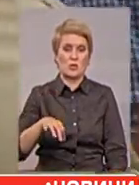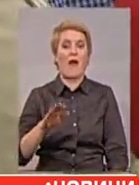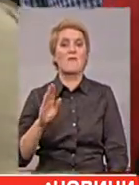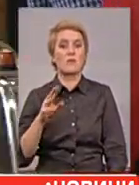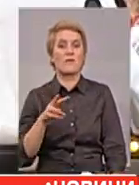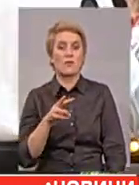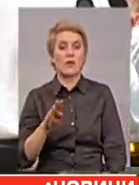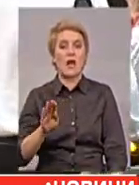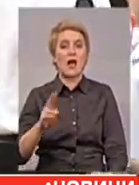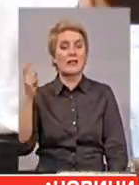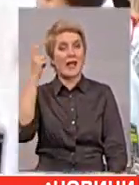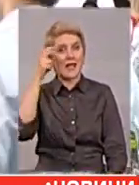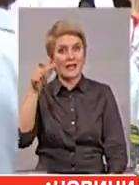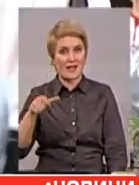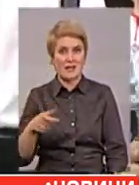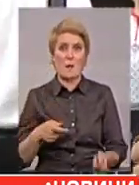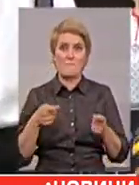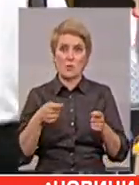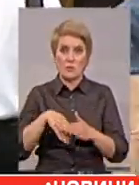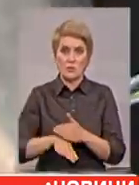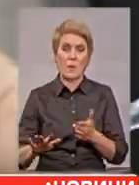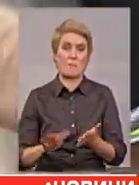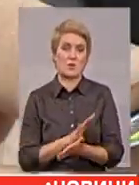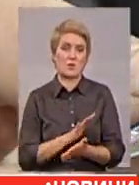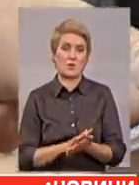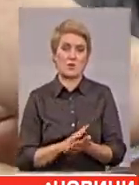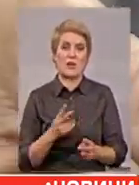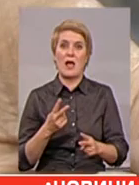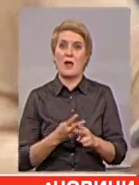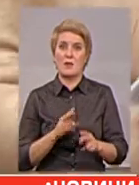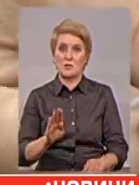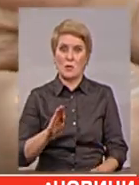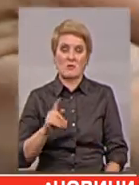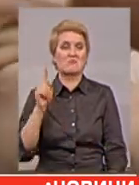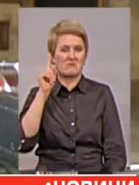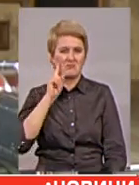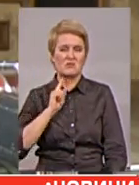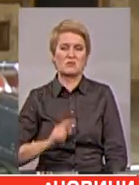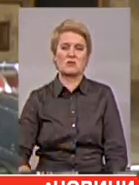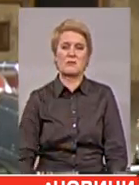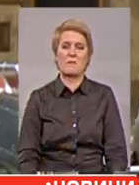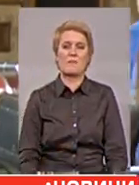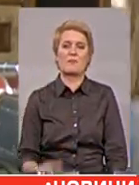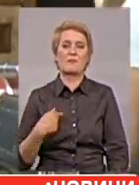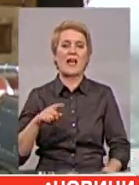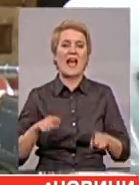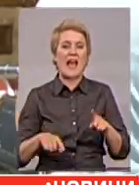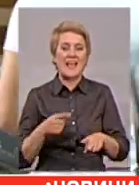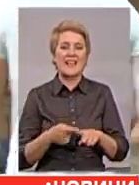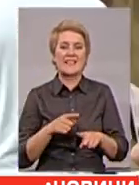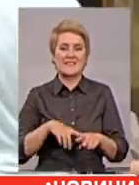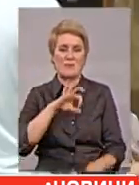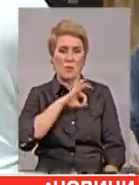Мефодійовича картка киянина. Поїздки в метро безкоштовні. Каже, безконтактна оплата – це зручно. Я дуже рідко цю